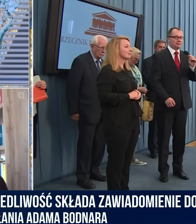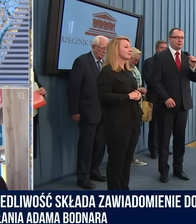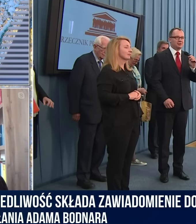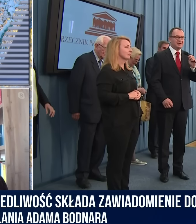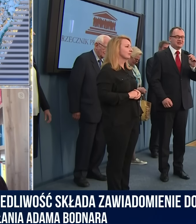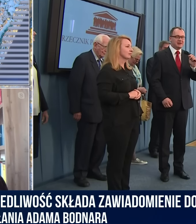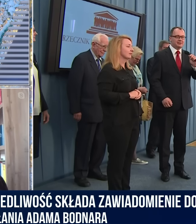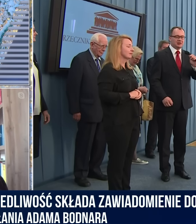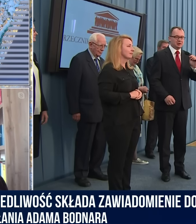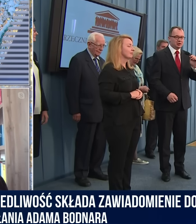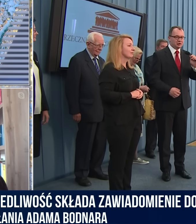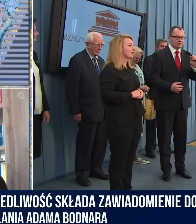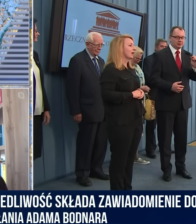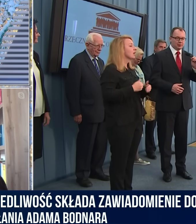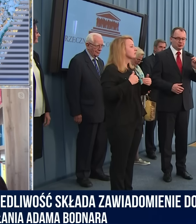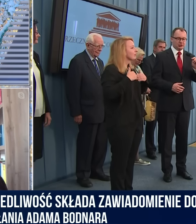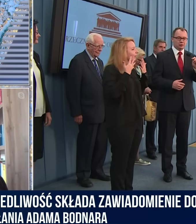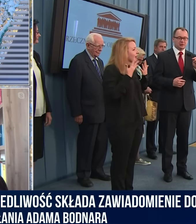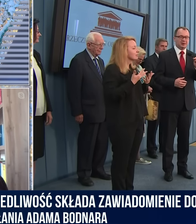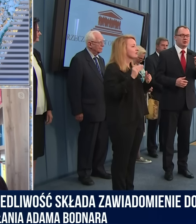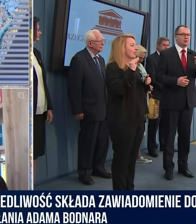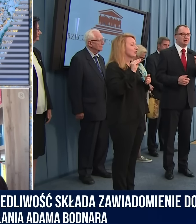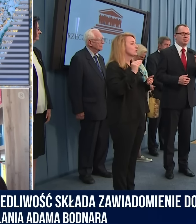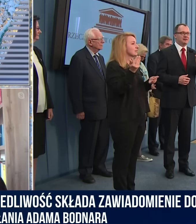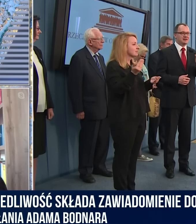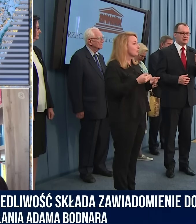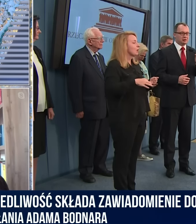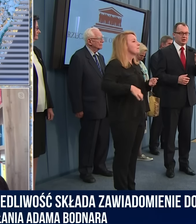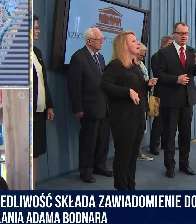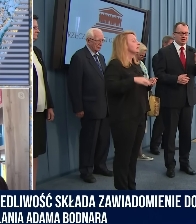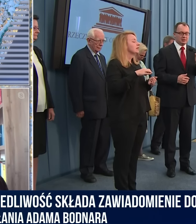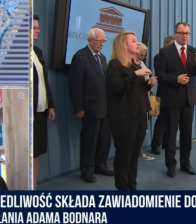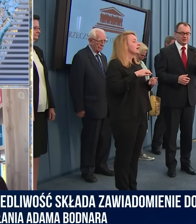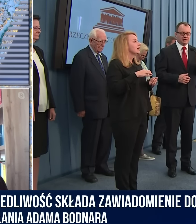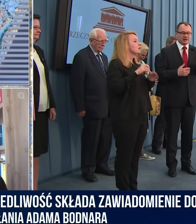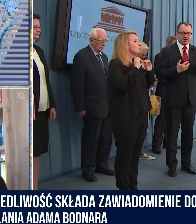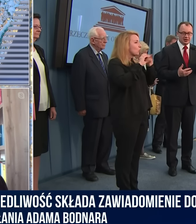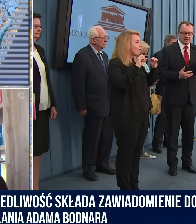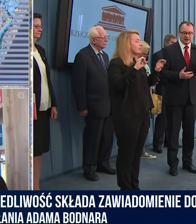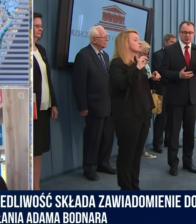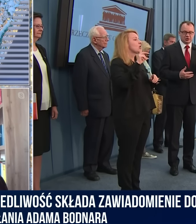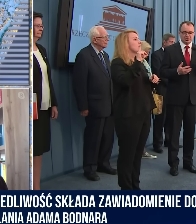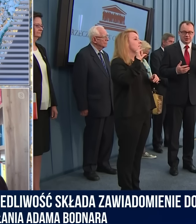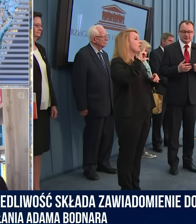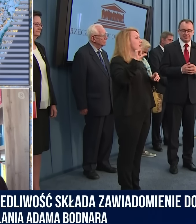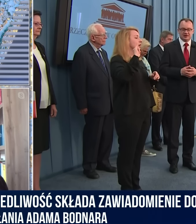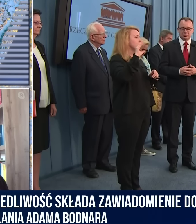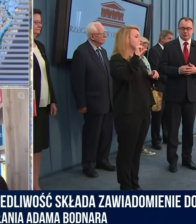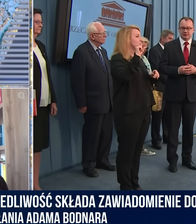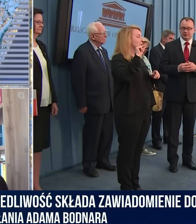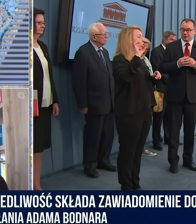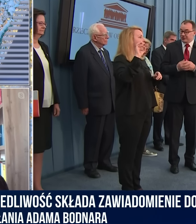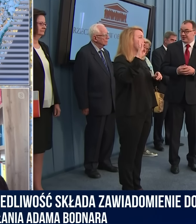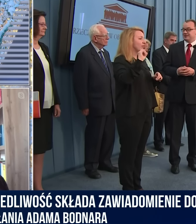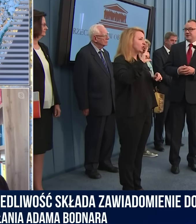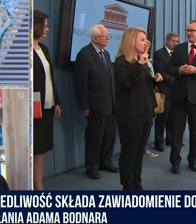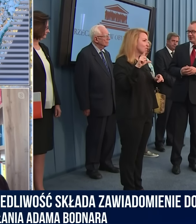wskaźniki gospodarcze w ostatnich latach zdecydowanie się poprawiły, nawet w bardzo trudnych czasach pandemii i wojny